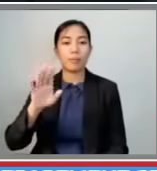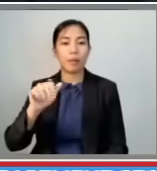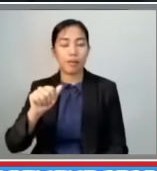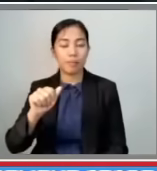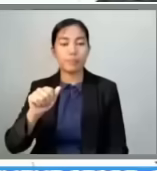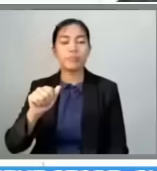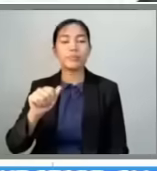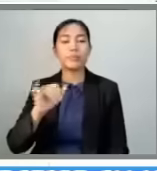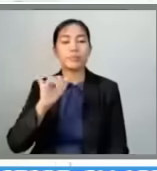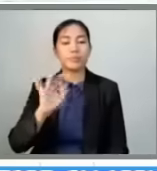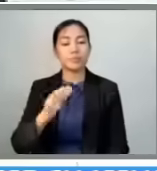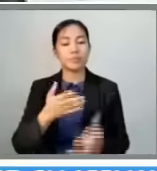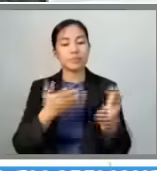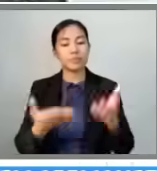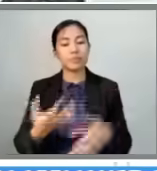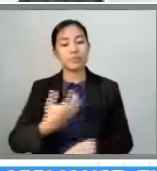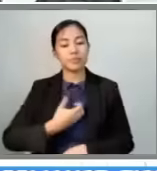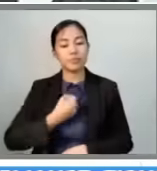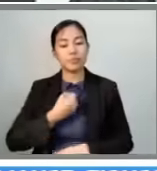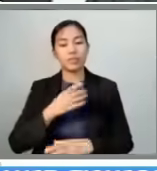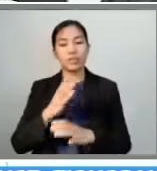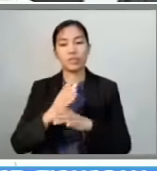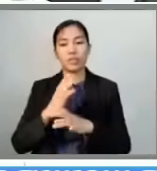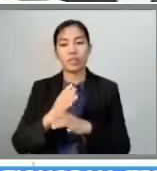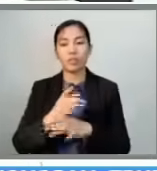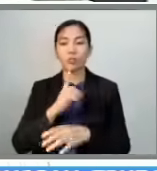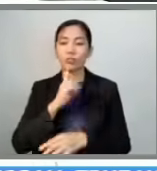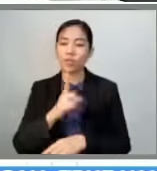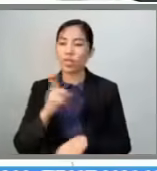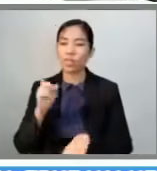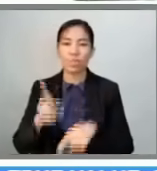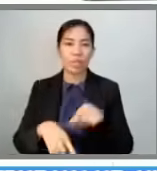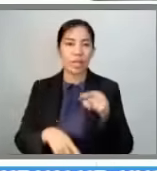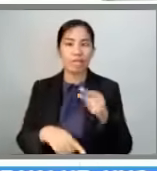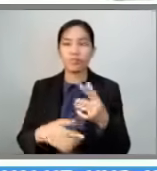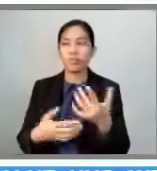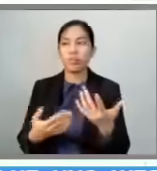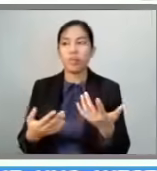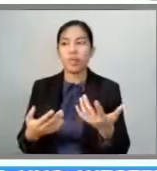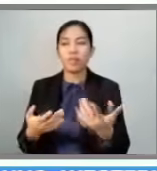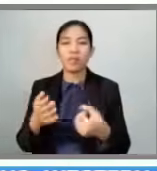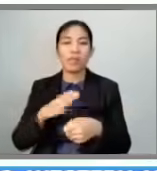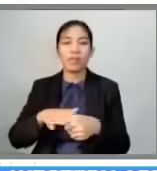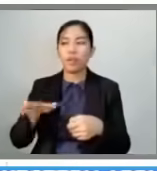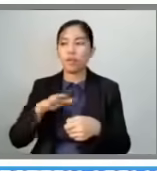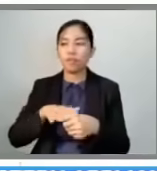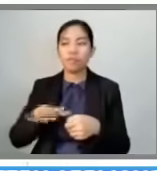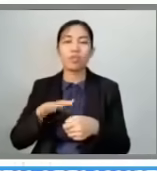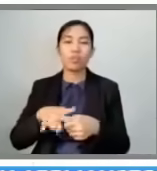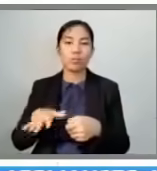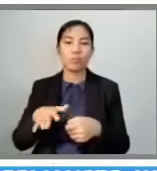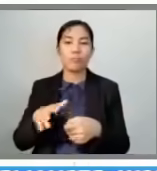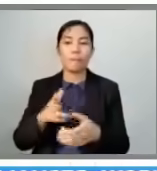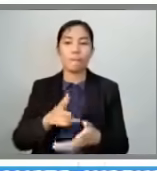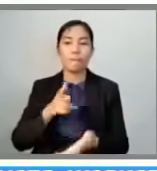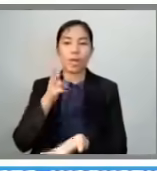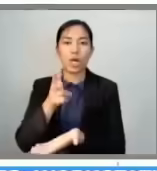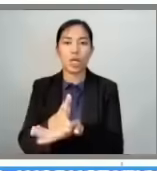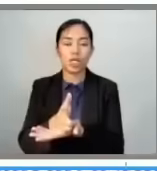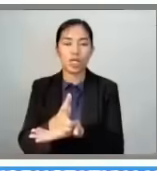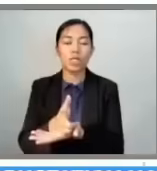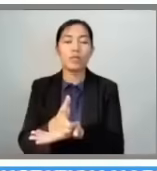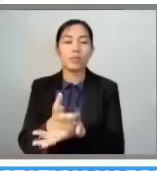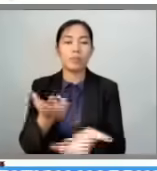magdadala lahat ng sasakyan, talagang hindi po magkakasya yung mga available parking dito sa loob ng siyudad de Victoria. Mm-hmm. In fact, karoon na rin po kami